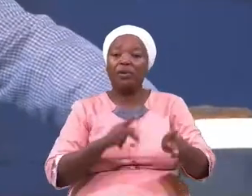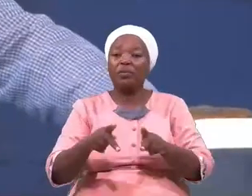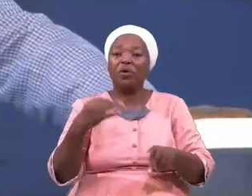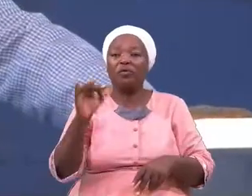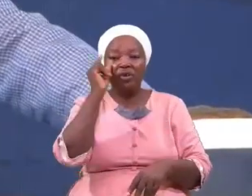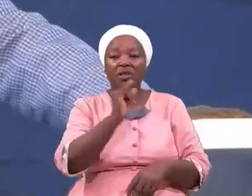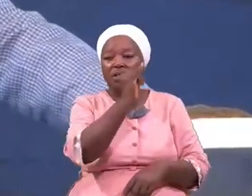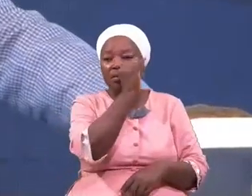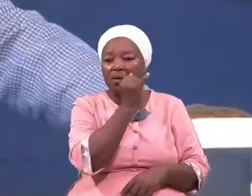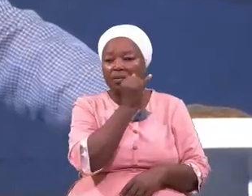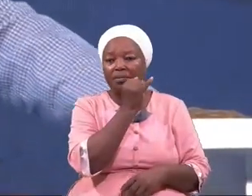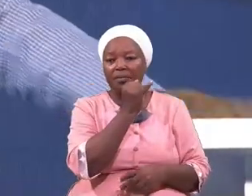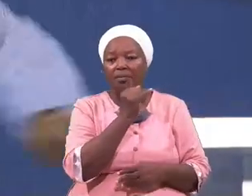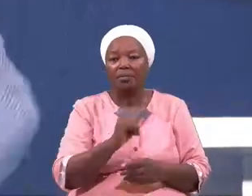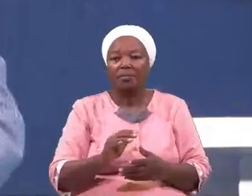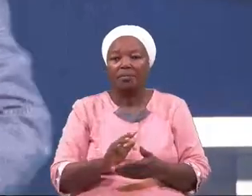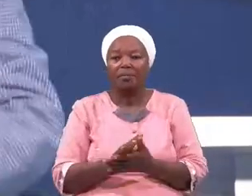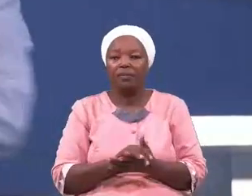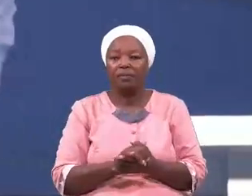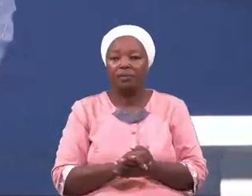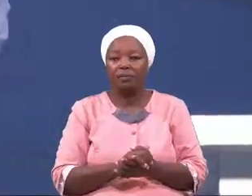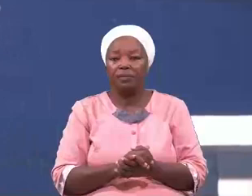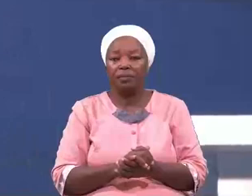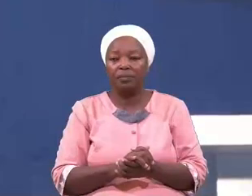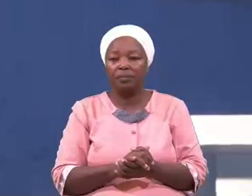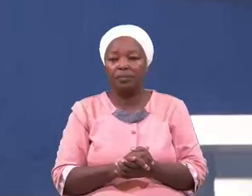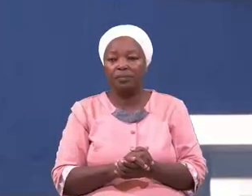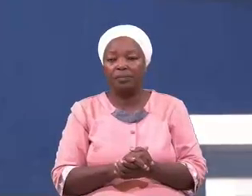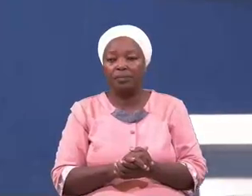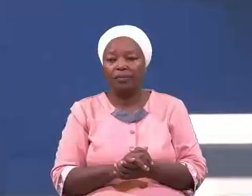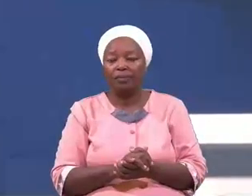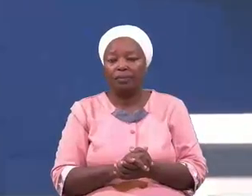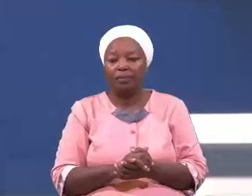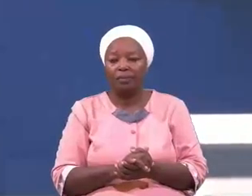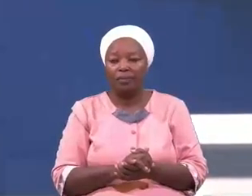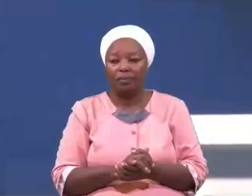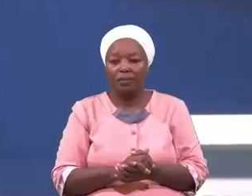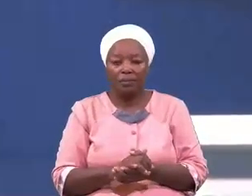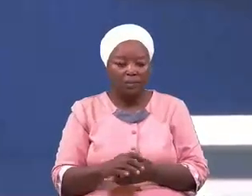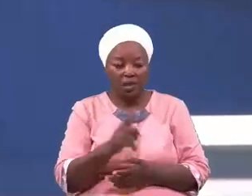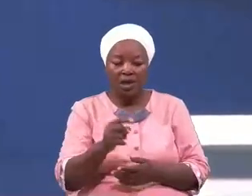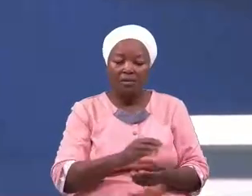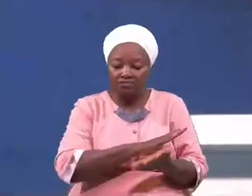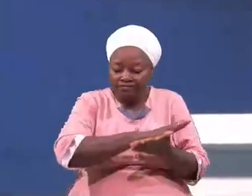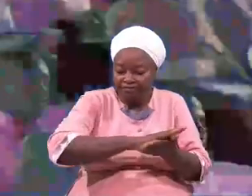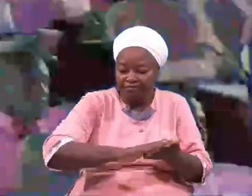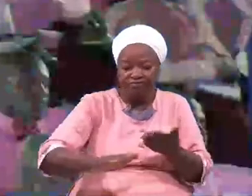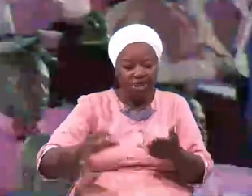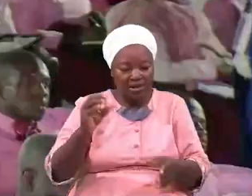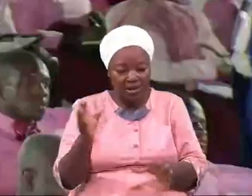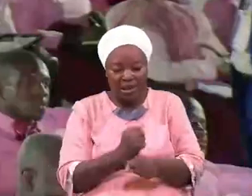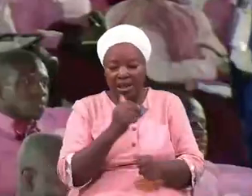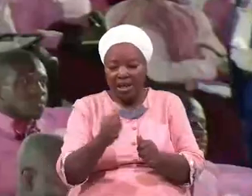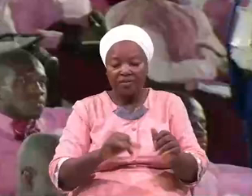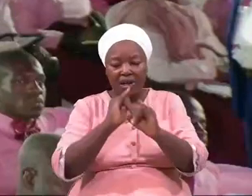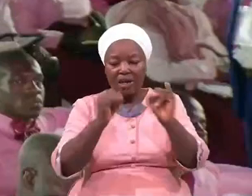Si quelqu'un garde le levain dans sa maison, il sera exterminé, tué, éliminé de son peuple. Ils ont